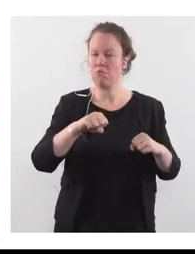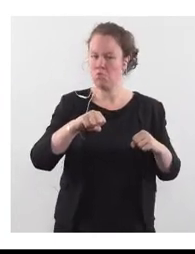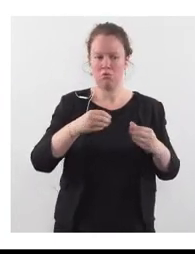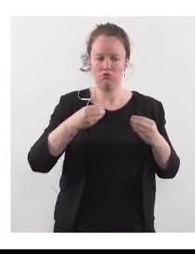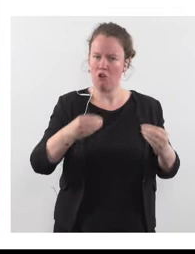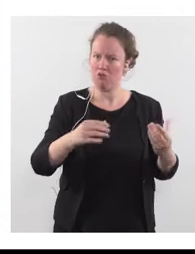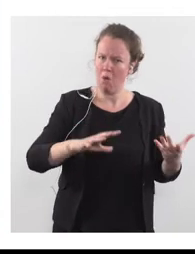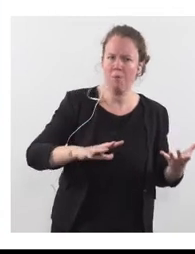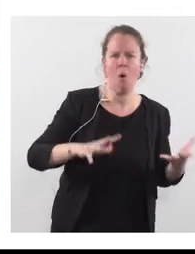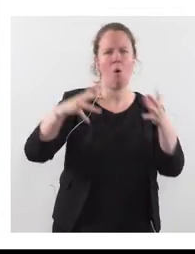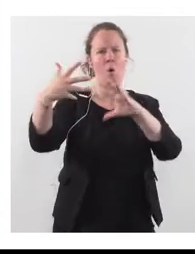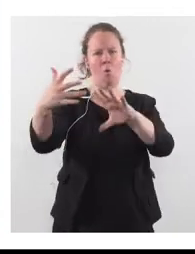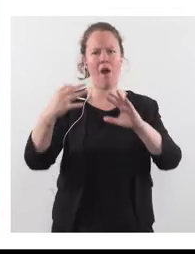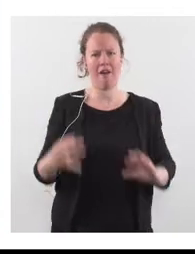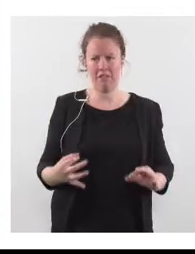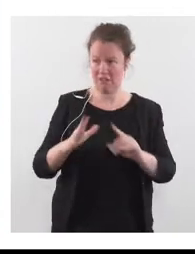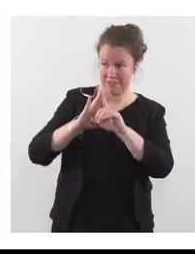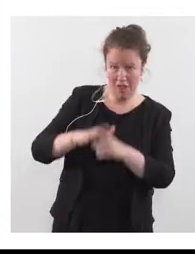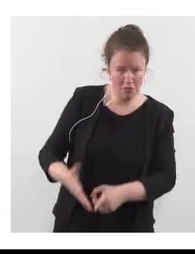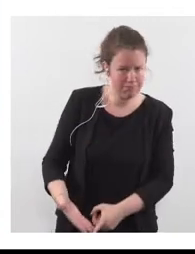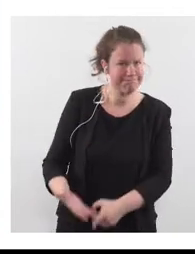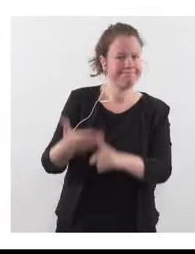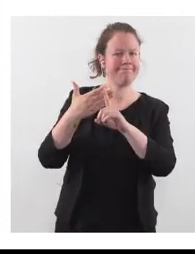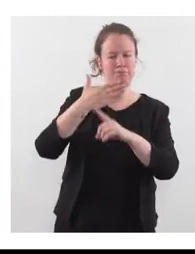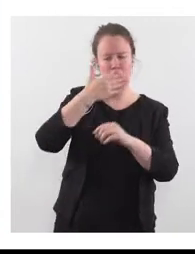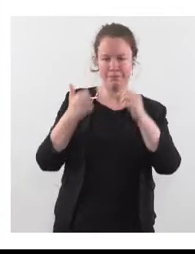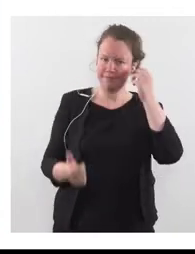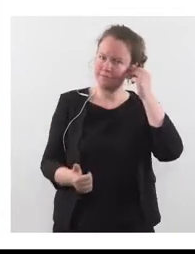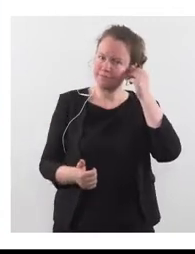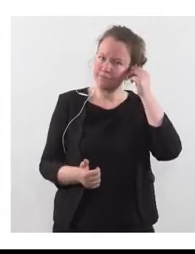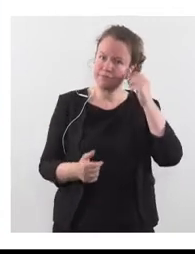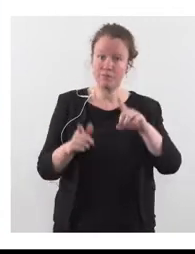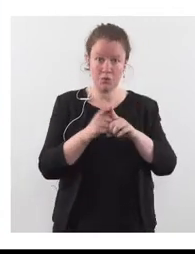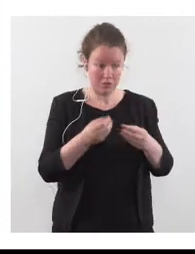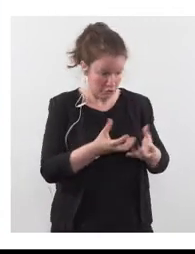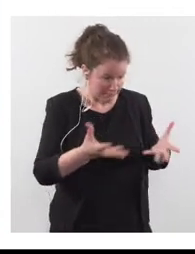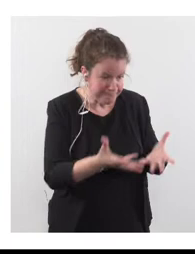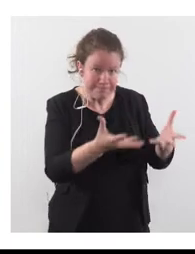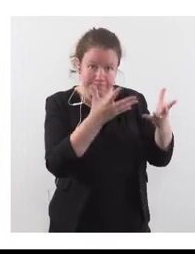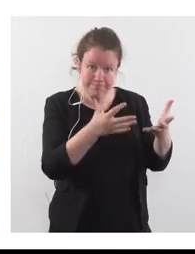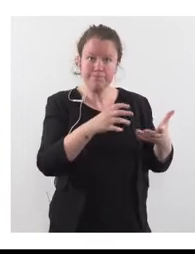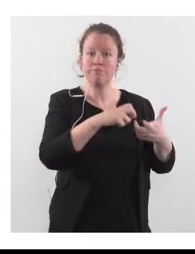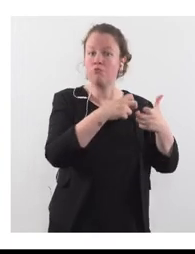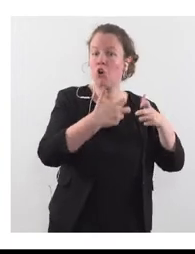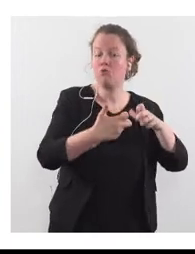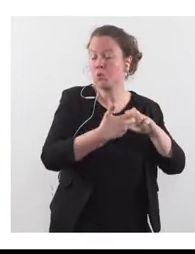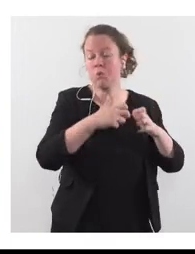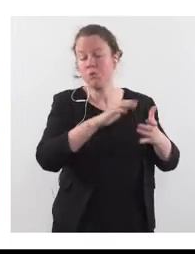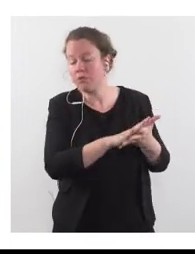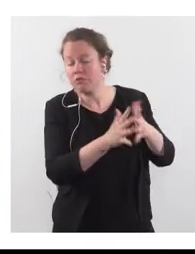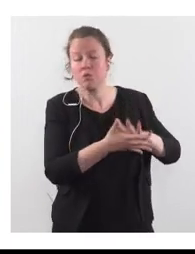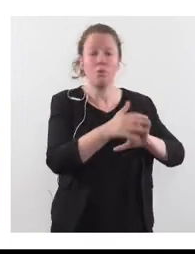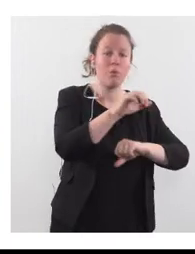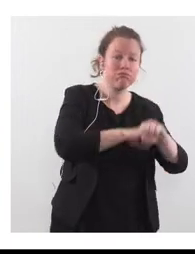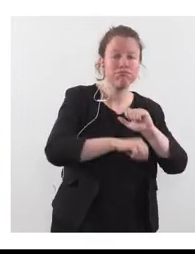Elles ont aussi permis la création d'organismes dédiés chargés de porter et de promouvoir ce nouveau cadre juridique auprès de l'ensemble des